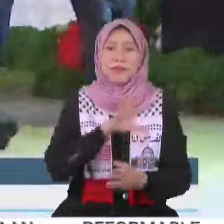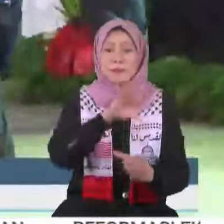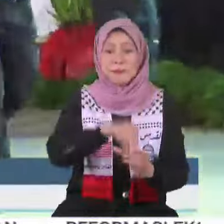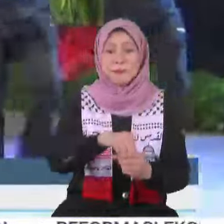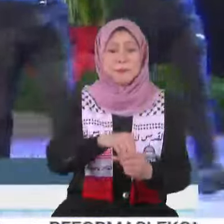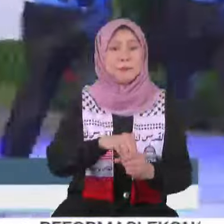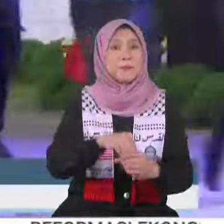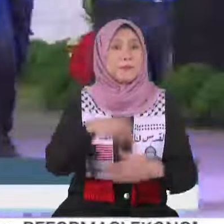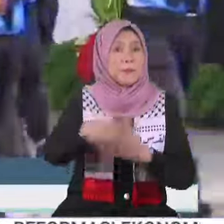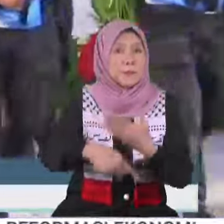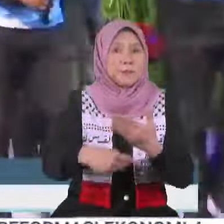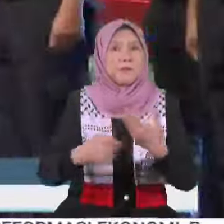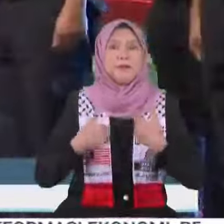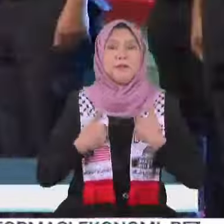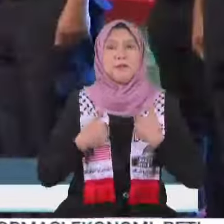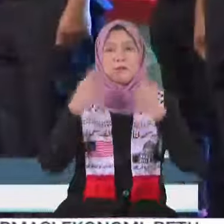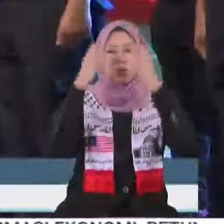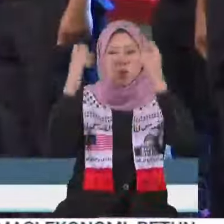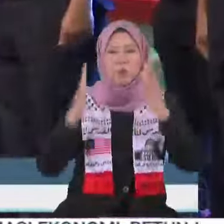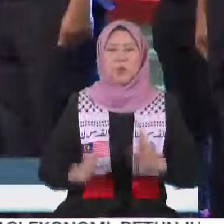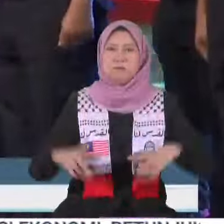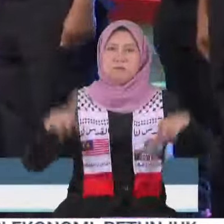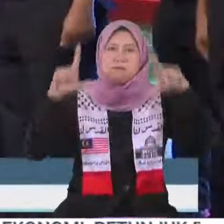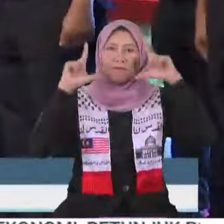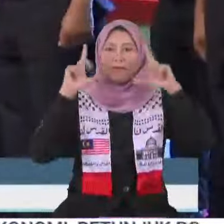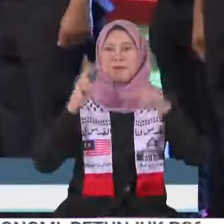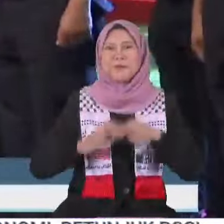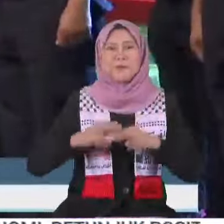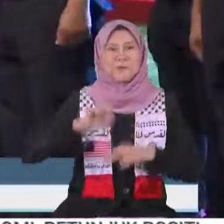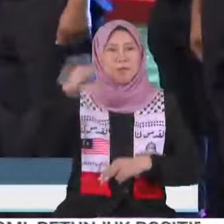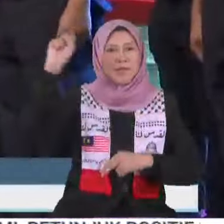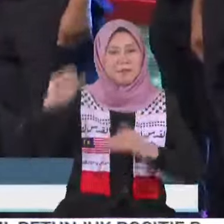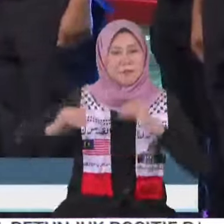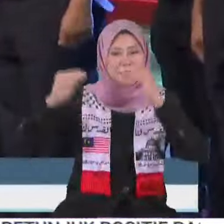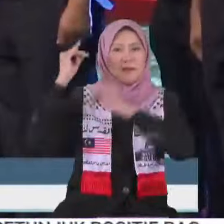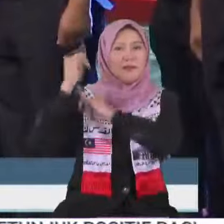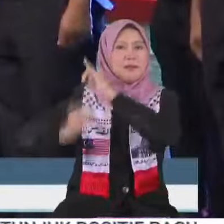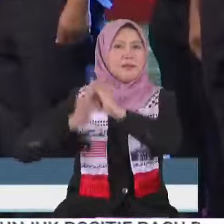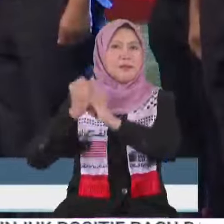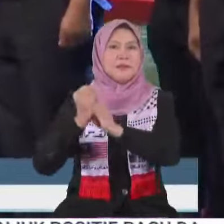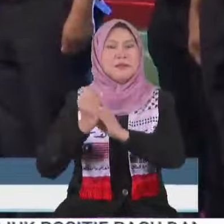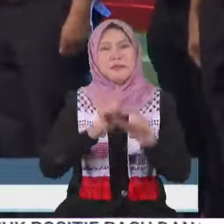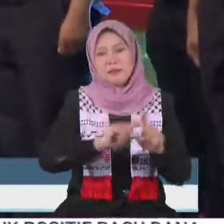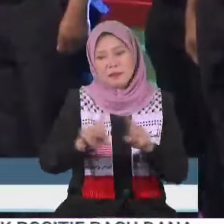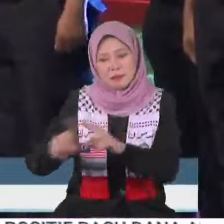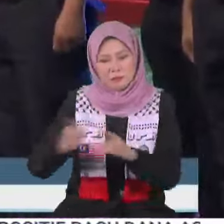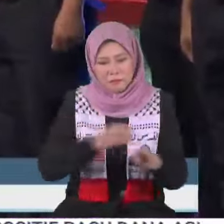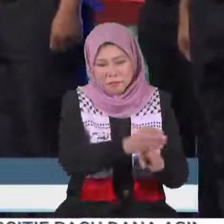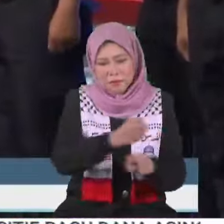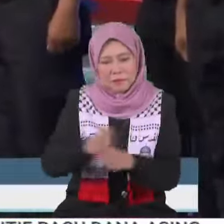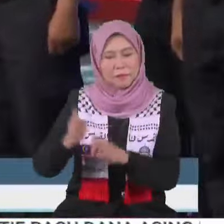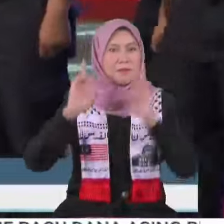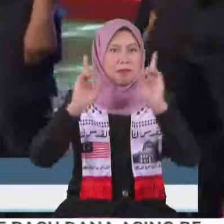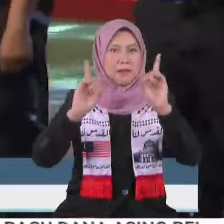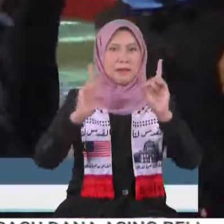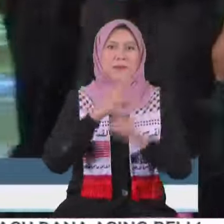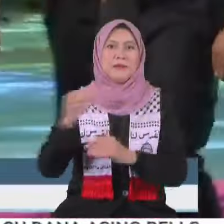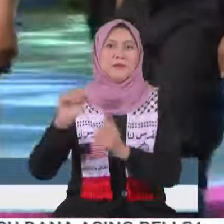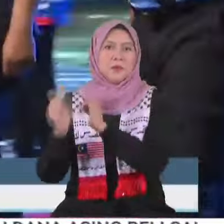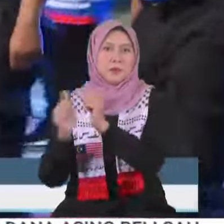dalam acara ini, beberapa tokoh yang mengharumkan nama Sabah ke peringkat antarabangsa dalam pelbagai bidang termasuk pendidikan dan